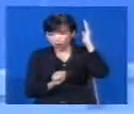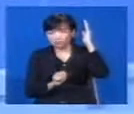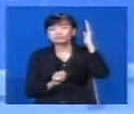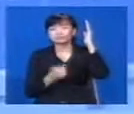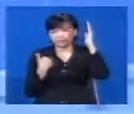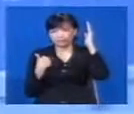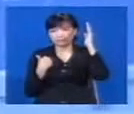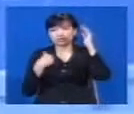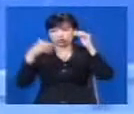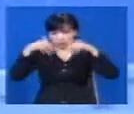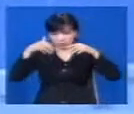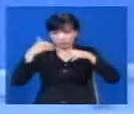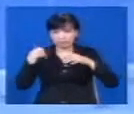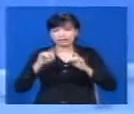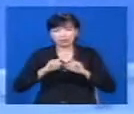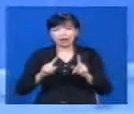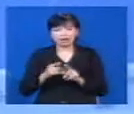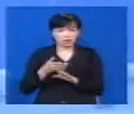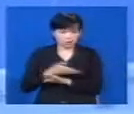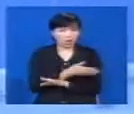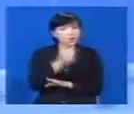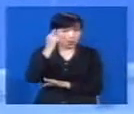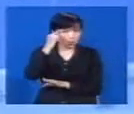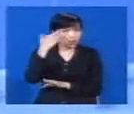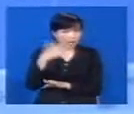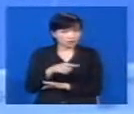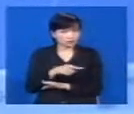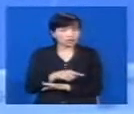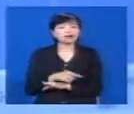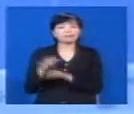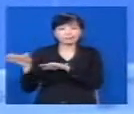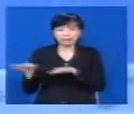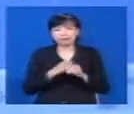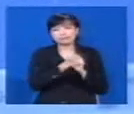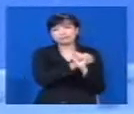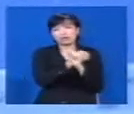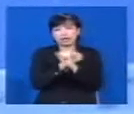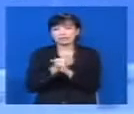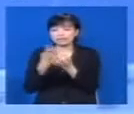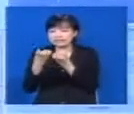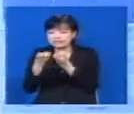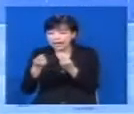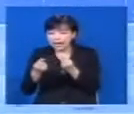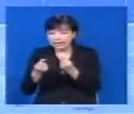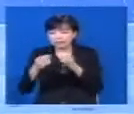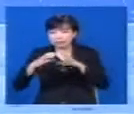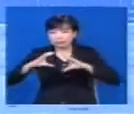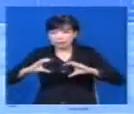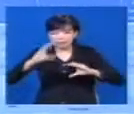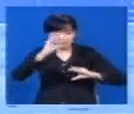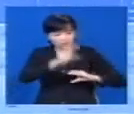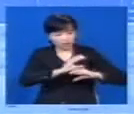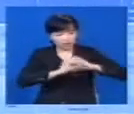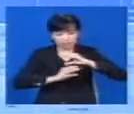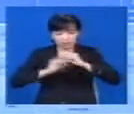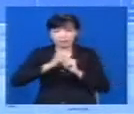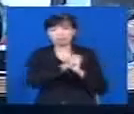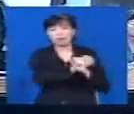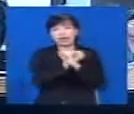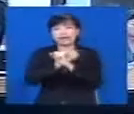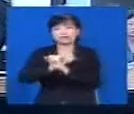ร้อมก่อนเนี่ยเพราะนั้นการให้ความช่วยเหลือหรือการที่จะไปป้องกันมีกระสอบทรายต่างๆไปกั้นต่างๆเนี่ยก็จะดีกว่าในทุกปีที่ผ่านมานะครับ